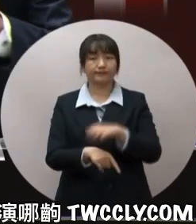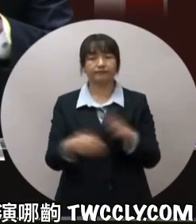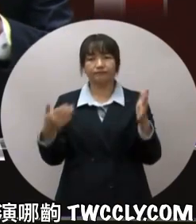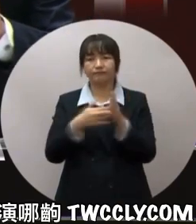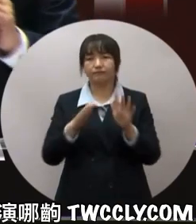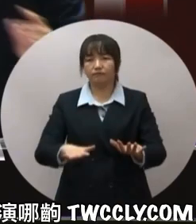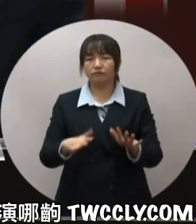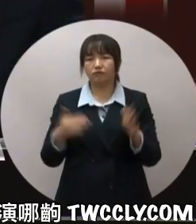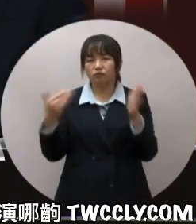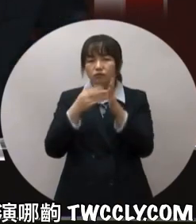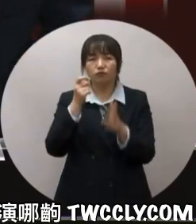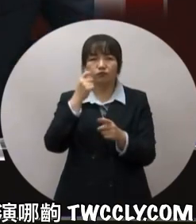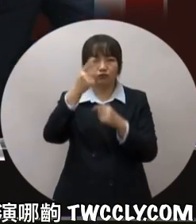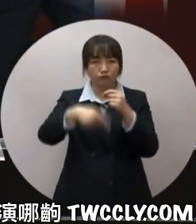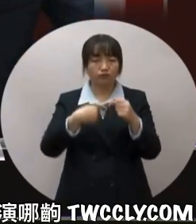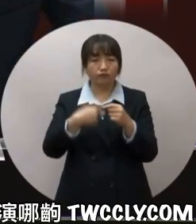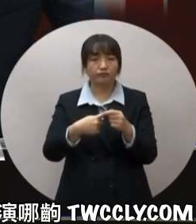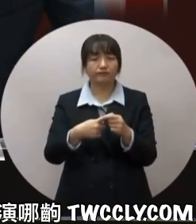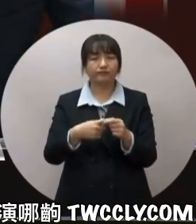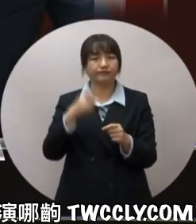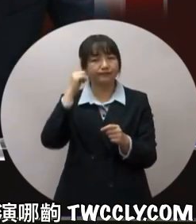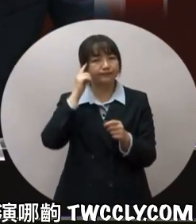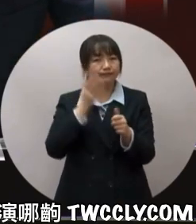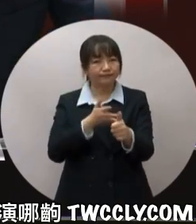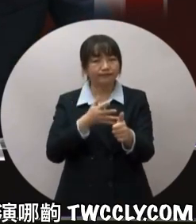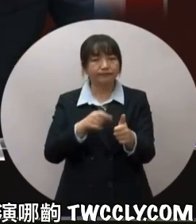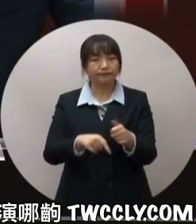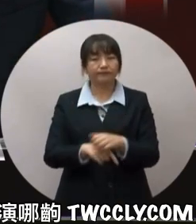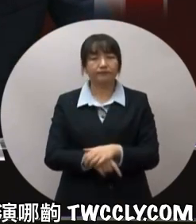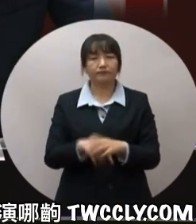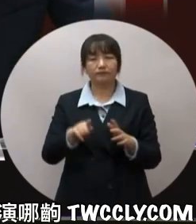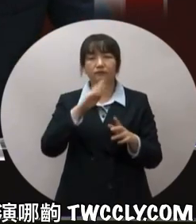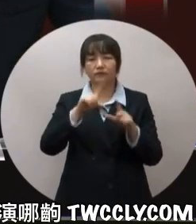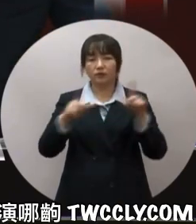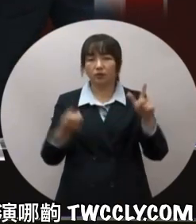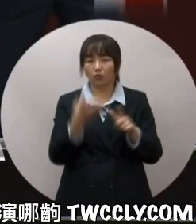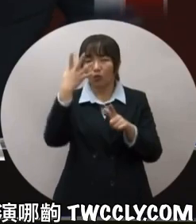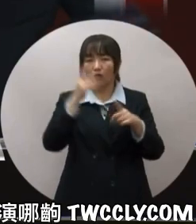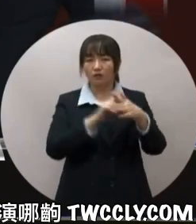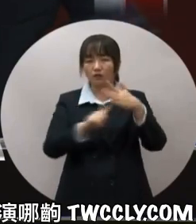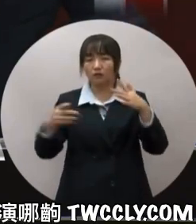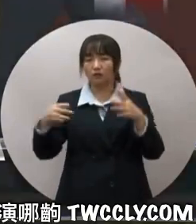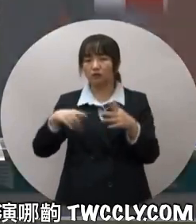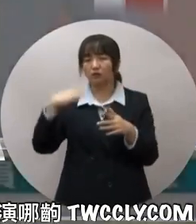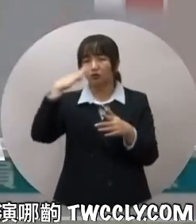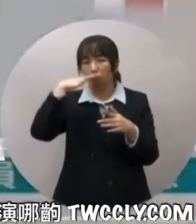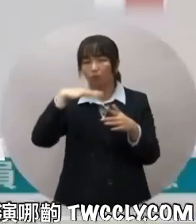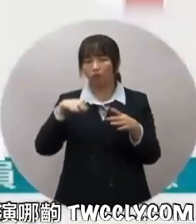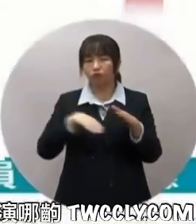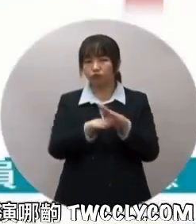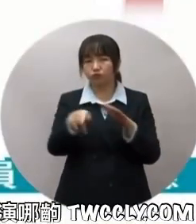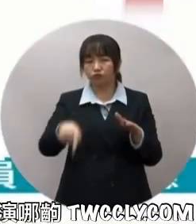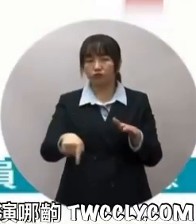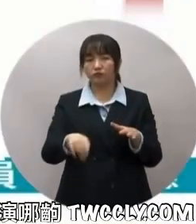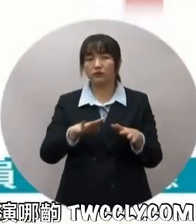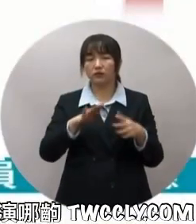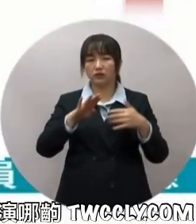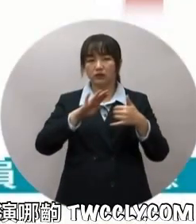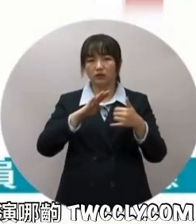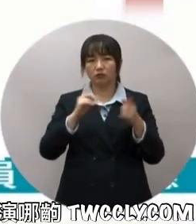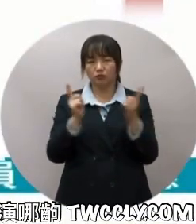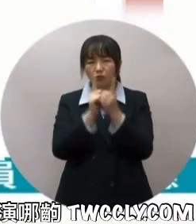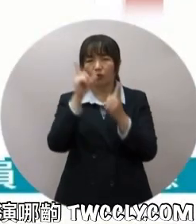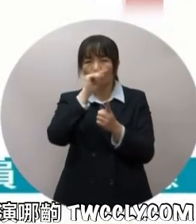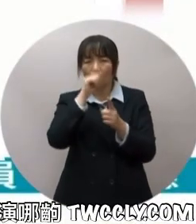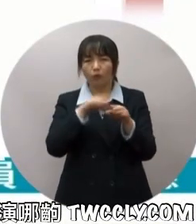到現在已經快一年了我想請教一下部長這個大華系統到汐止因為現在大概就是西部地區塞